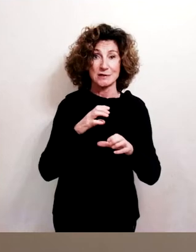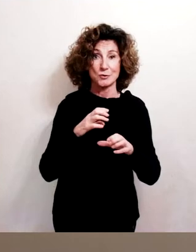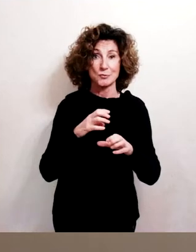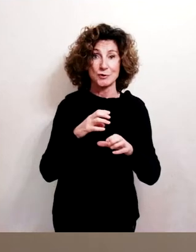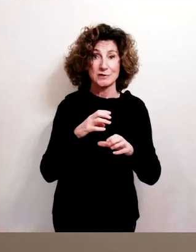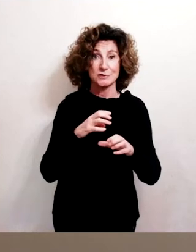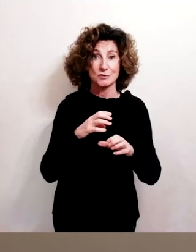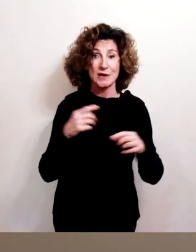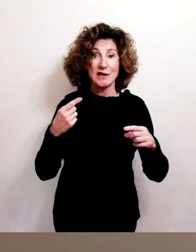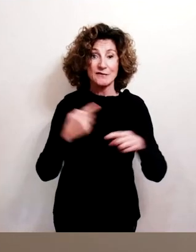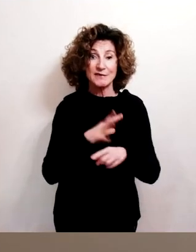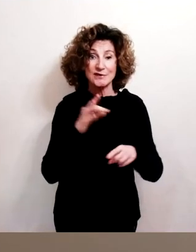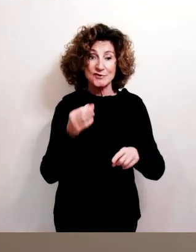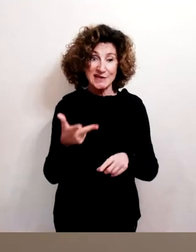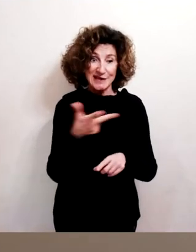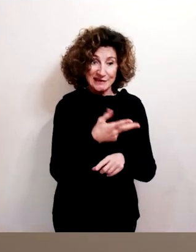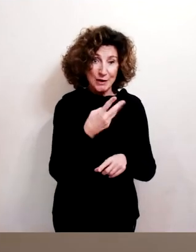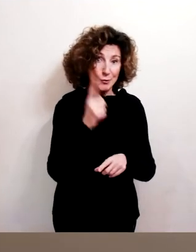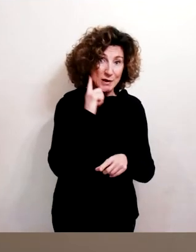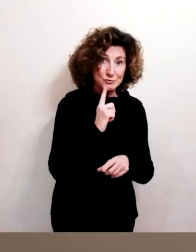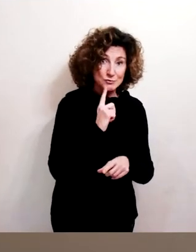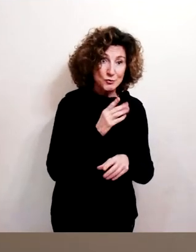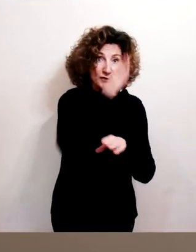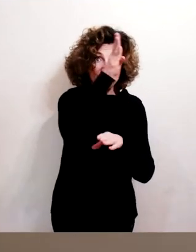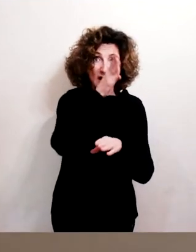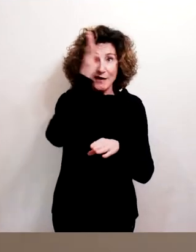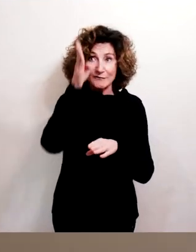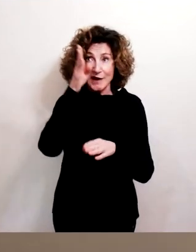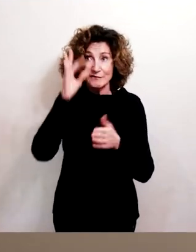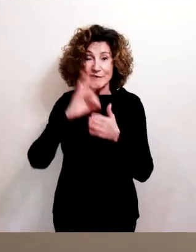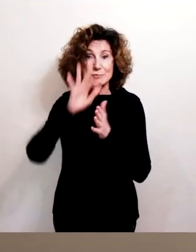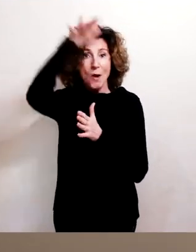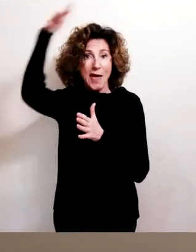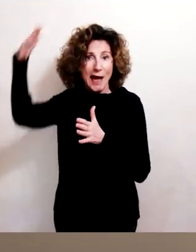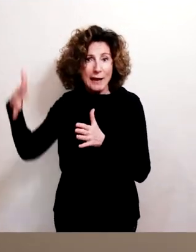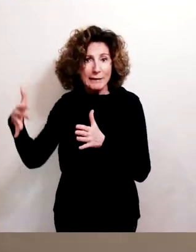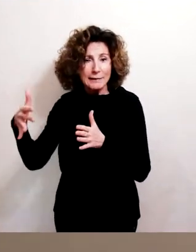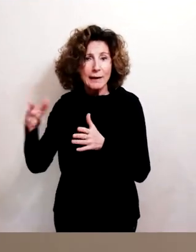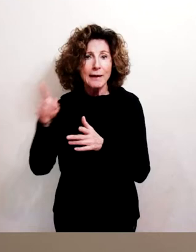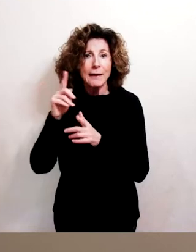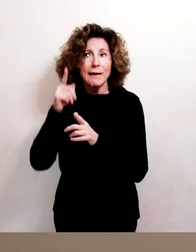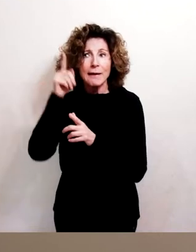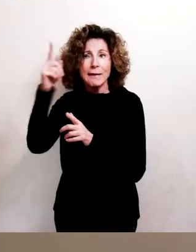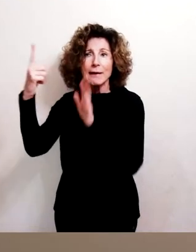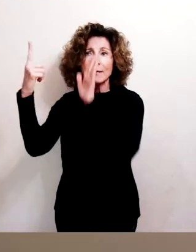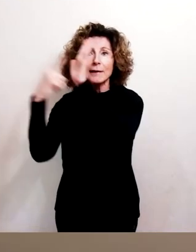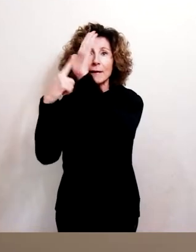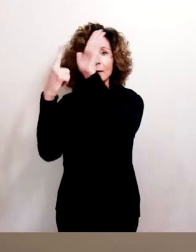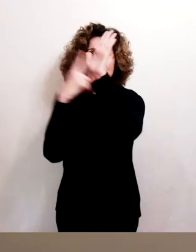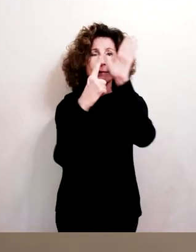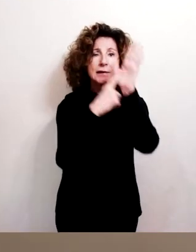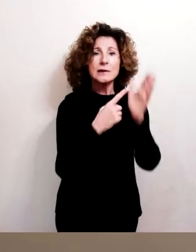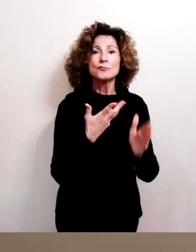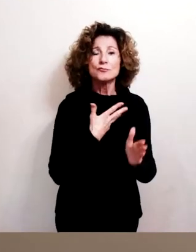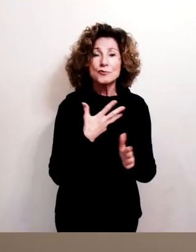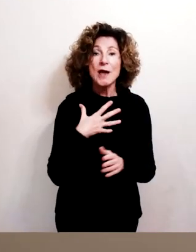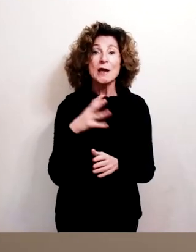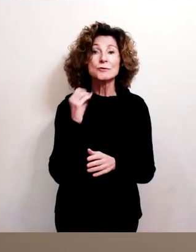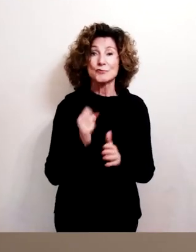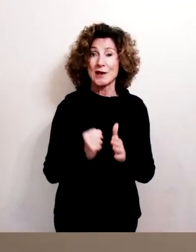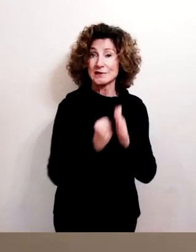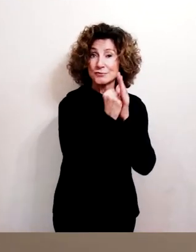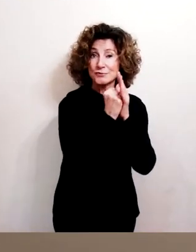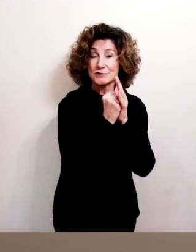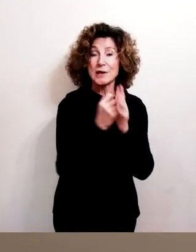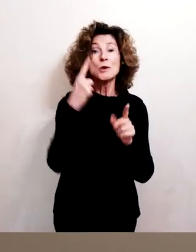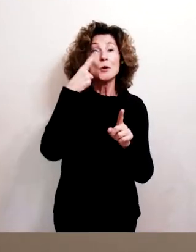laddove questi ragazzi distribuiti sulle scuole altre le scuole normali avrebbero diritto ad un docente di sostegno